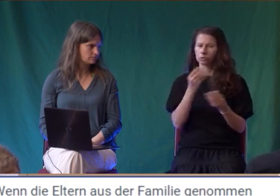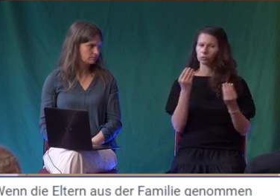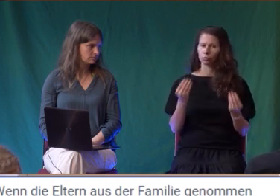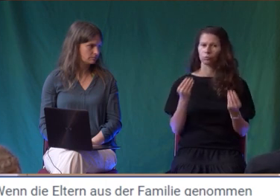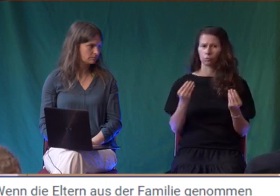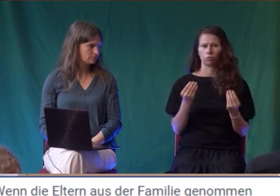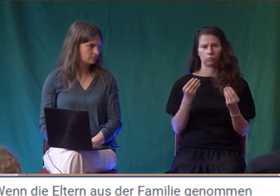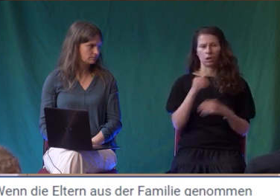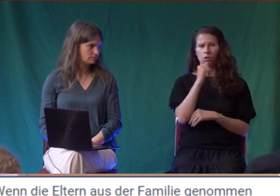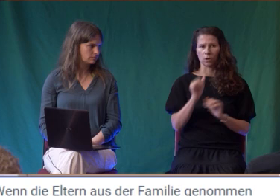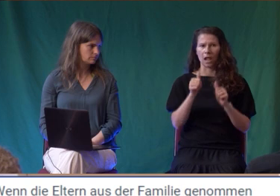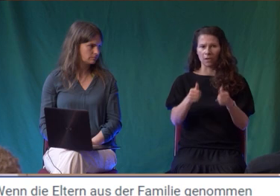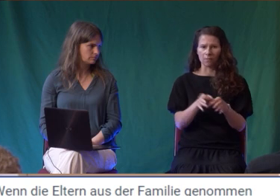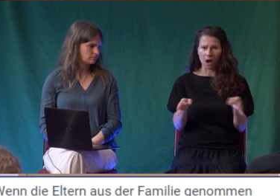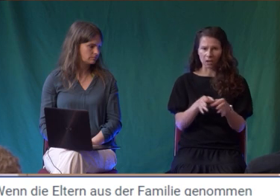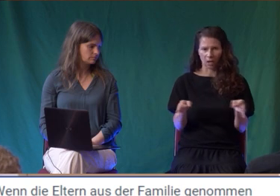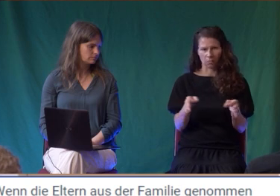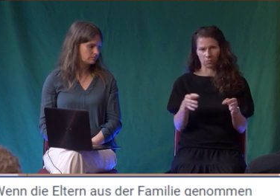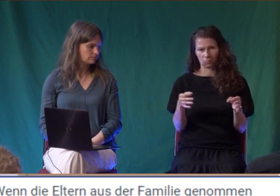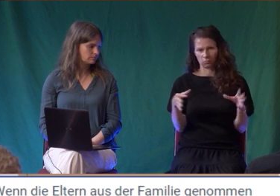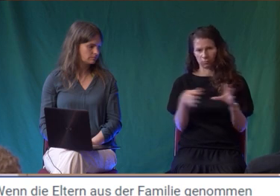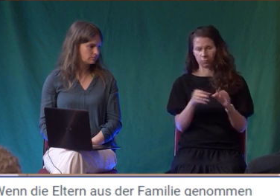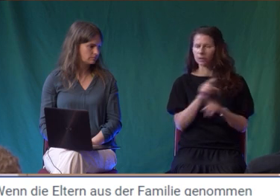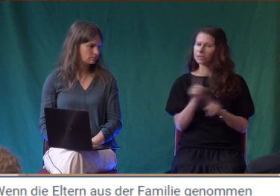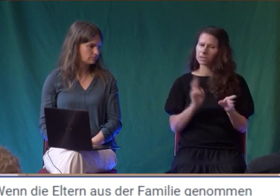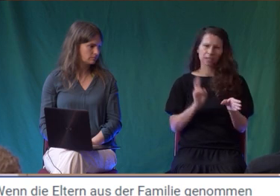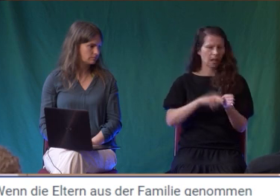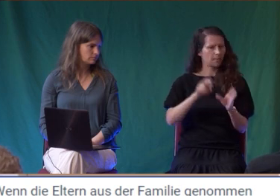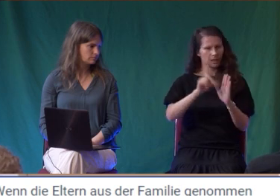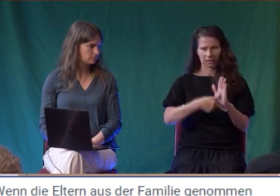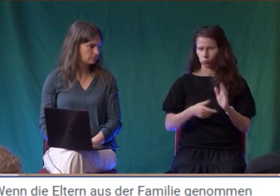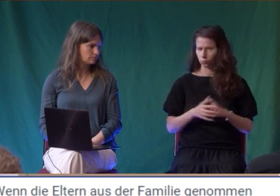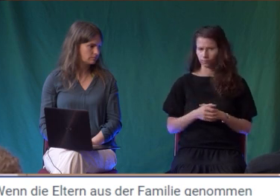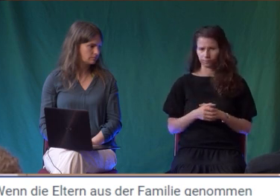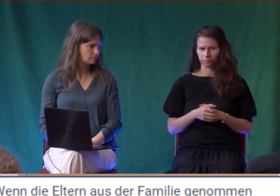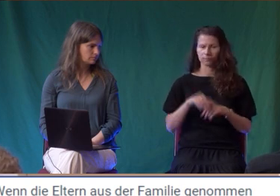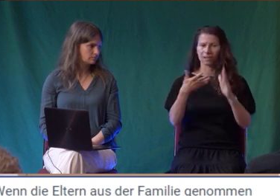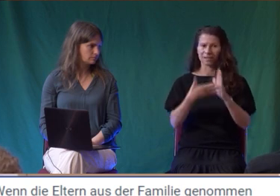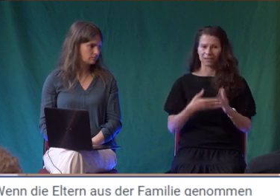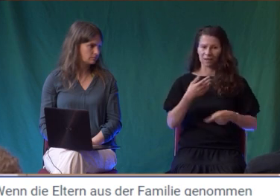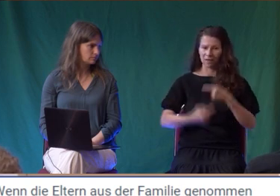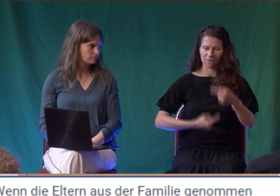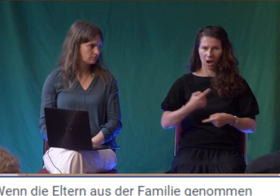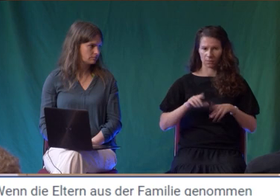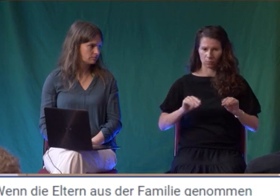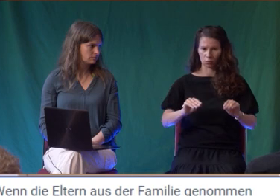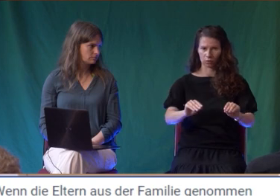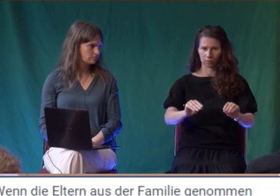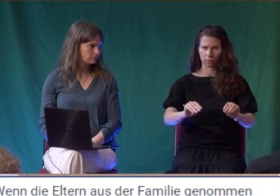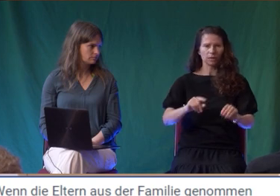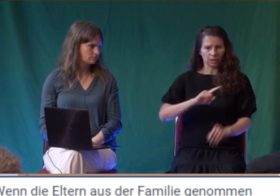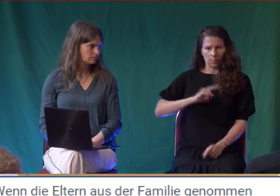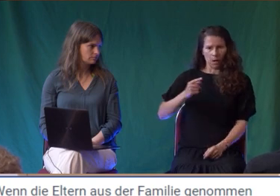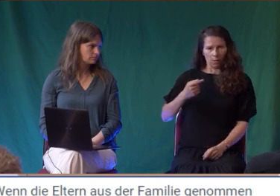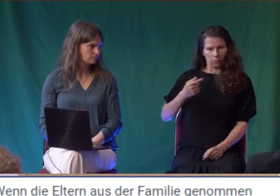jugendhilflichen Maßnahmen gesehen und nicht als Teilhabe Leistung und die Testverfahren die eingesetzt werden ich mache mir dann immer die Mühe